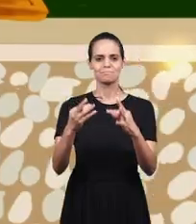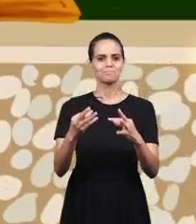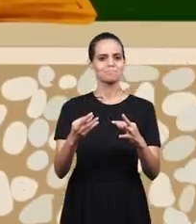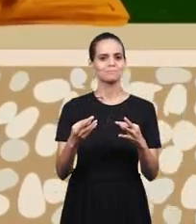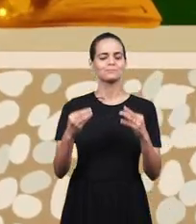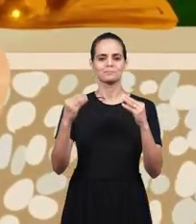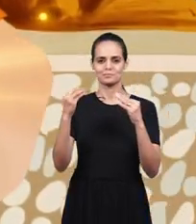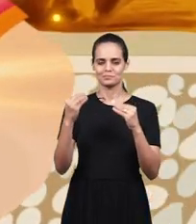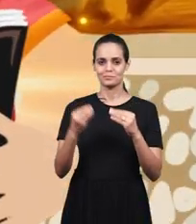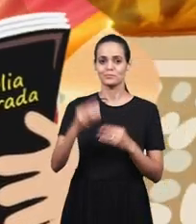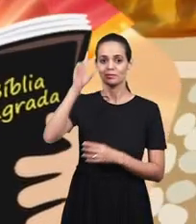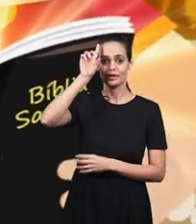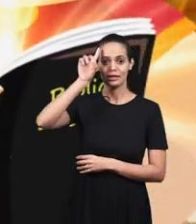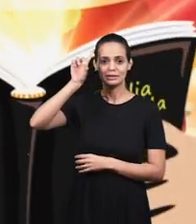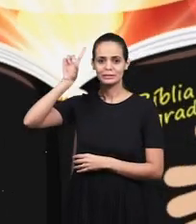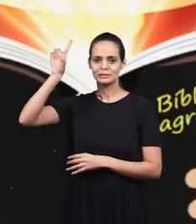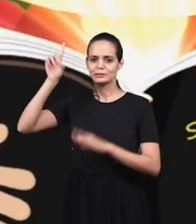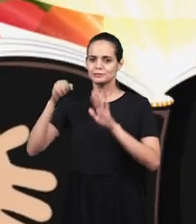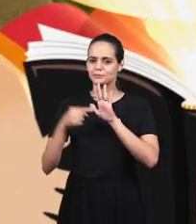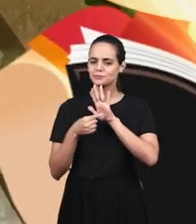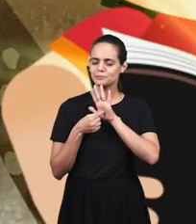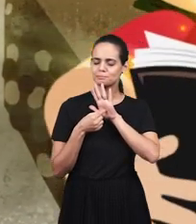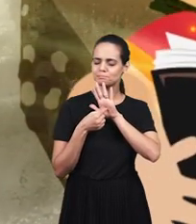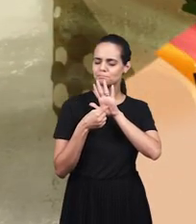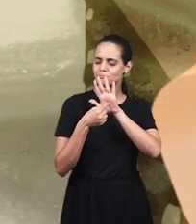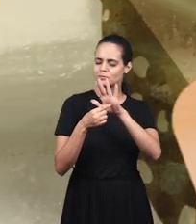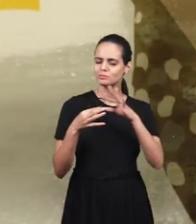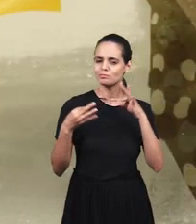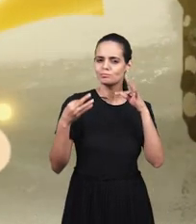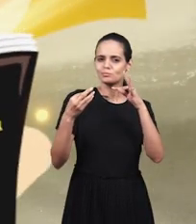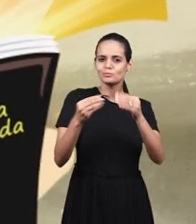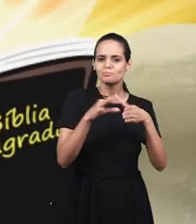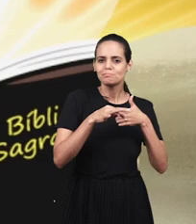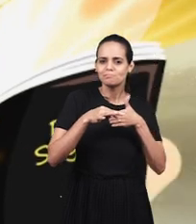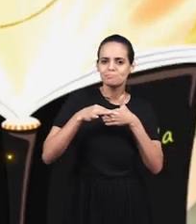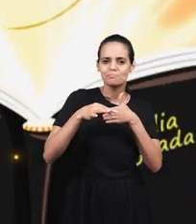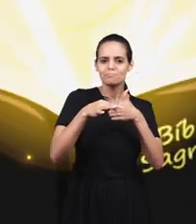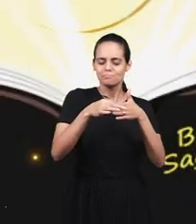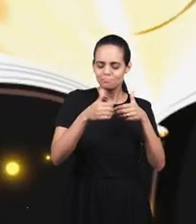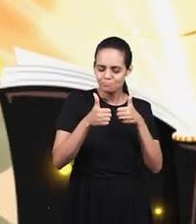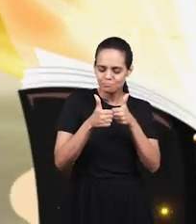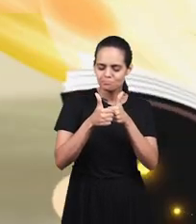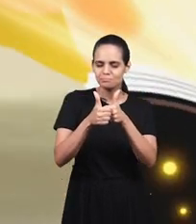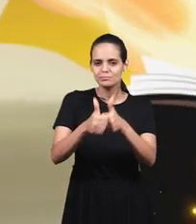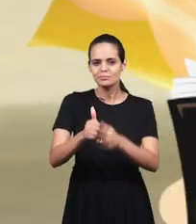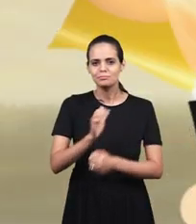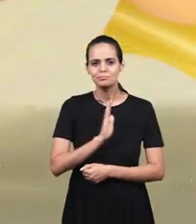por Deus, guiará meu coração.